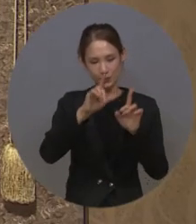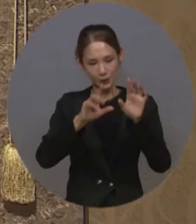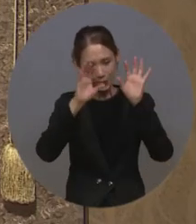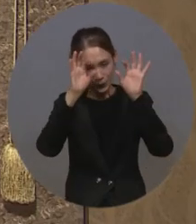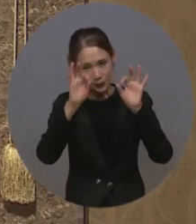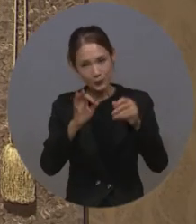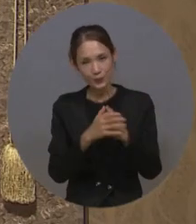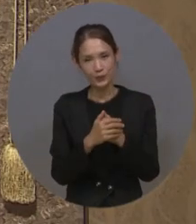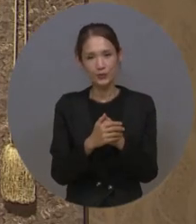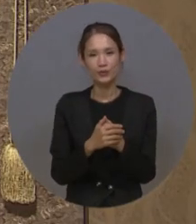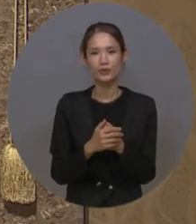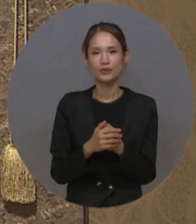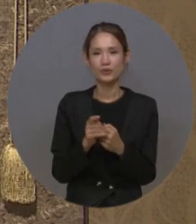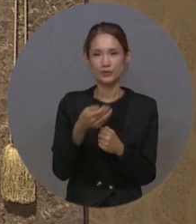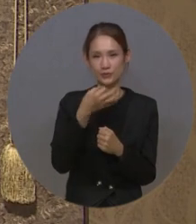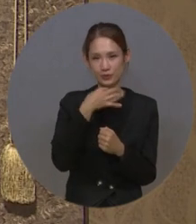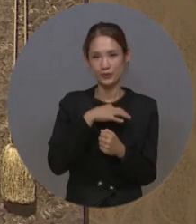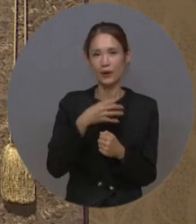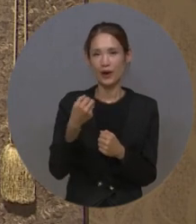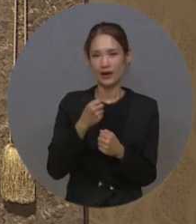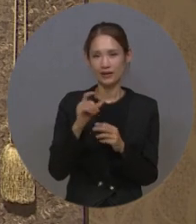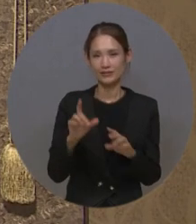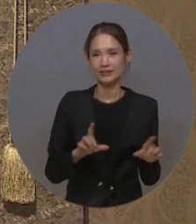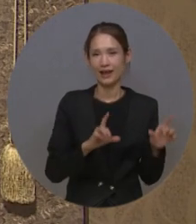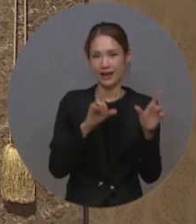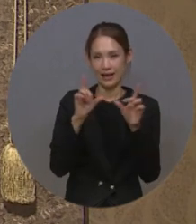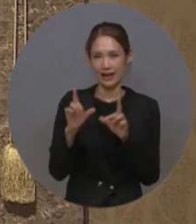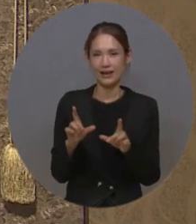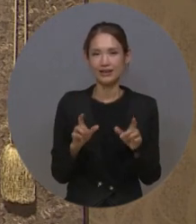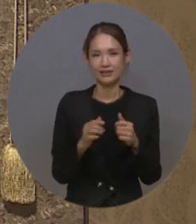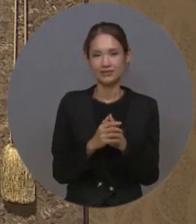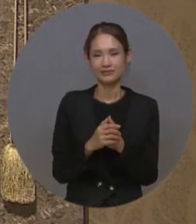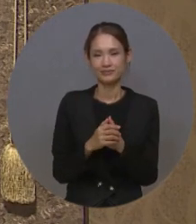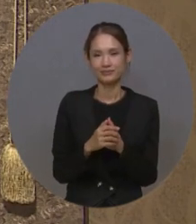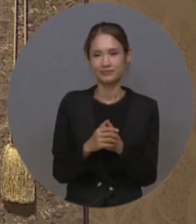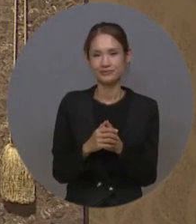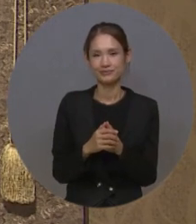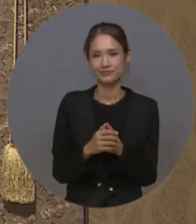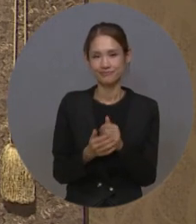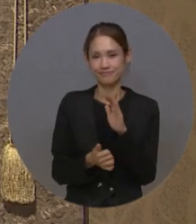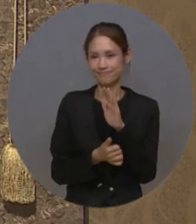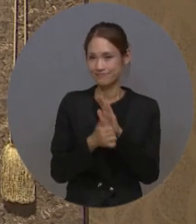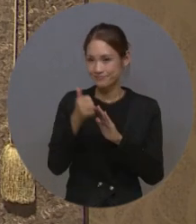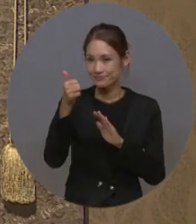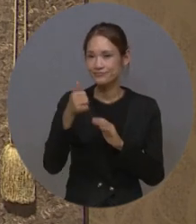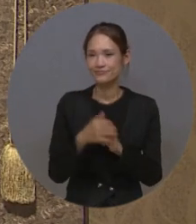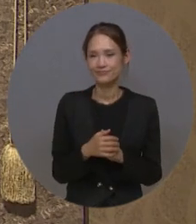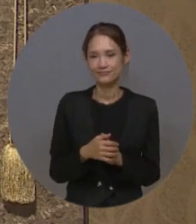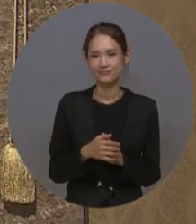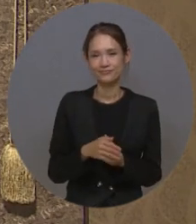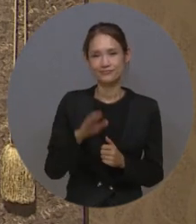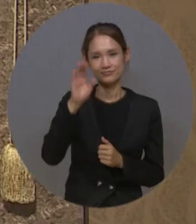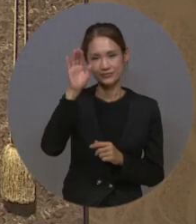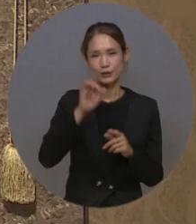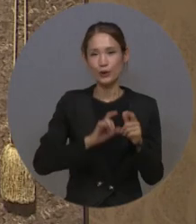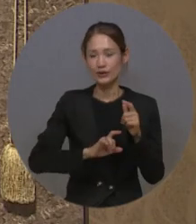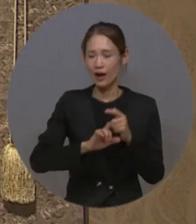예예. 뭐 그 보람으로 사는 거죠. 네. 그리고 또 이제 희망. 앞으로